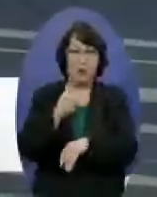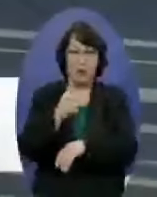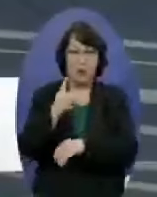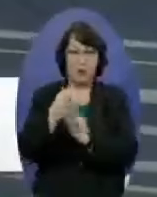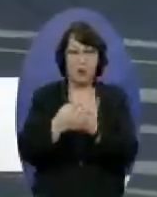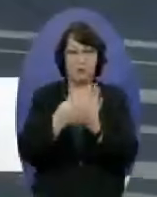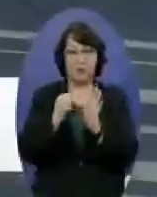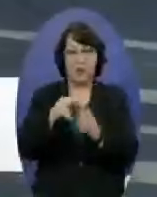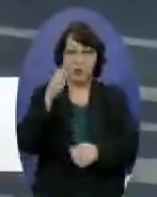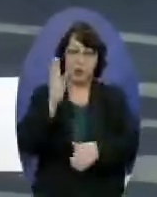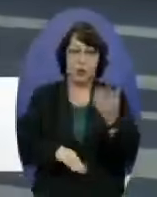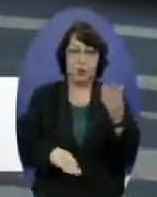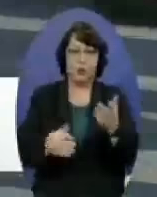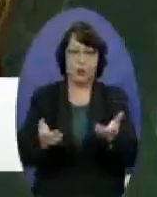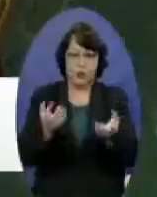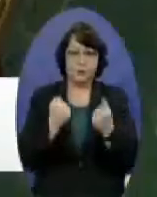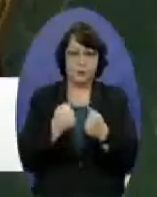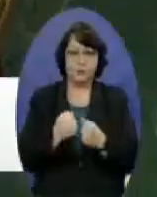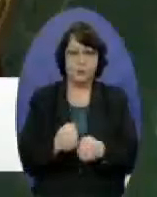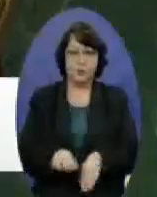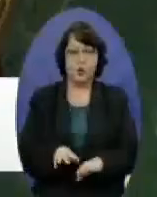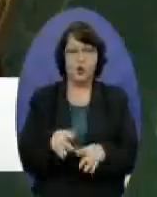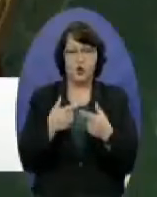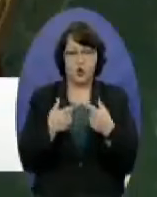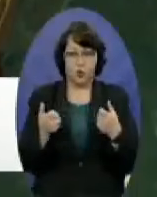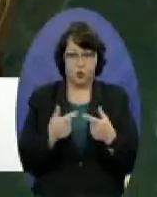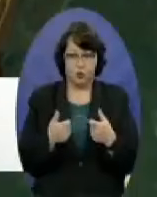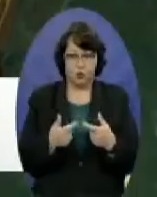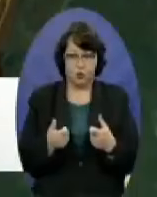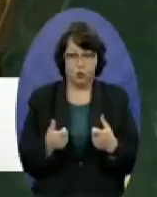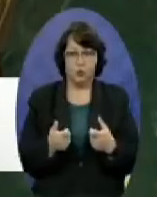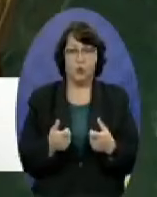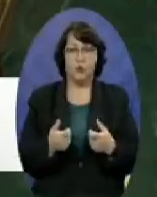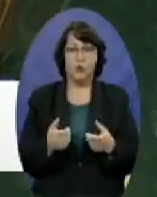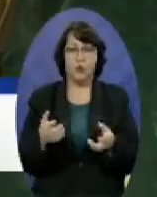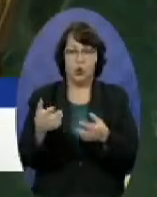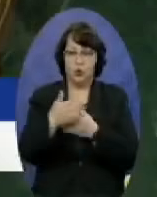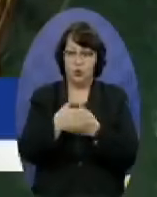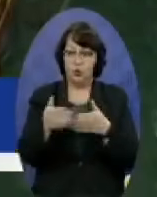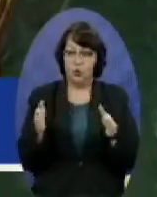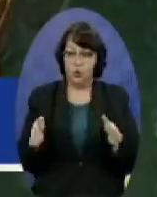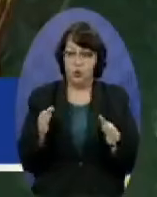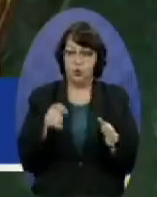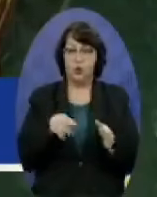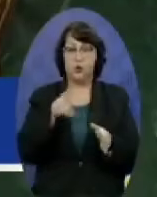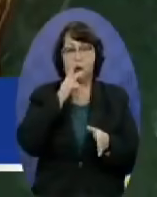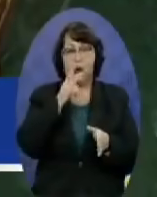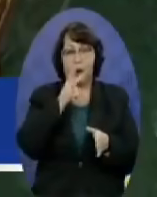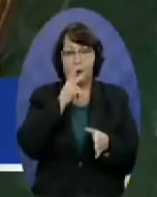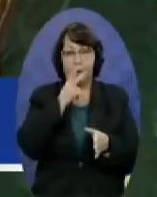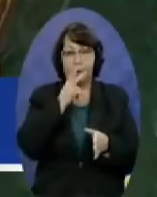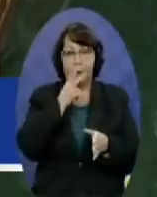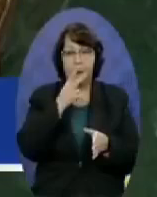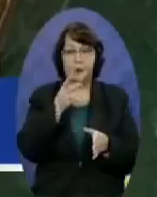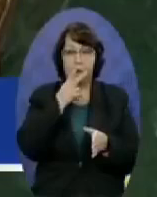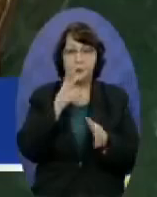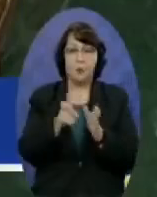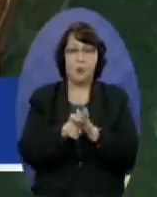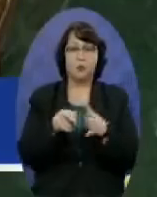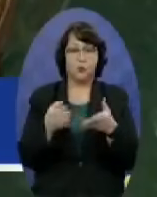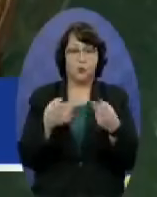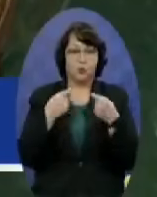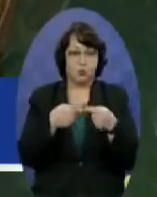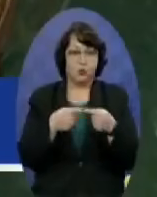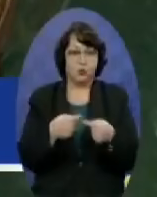гаруй төгрөгийн торгуулийн арга хэмжээ авчээ. Зочд буудлууд дээр өрөөнд тамхи татуулдаг, тамхи татуулах боломжийг олгодог тийм